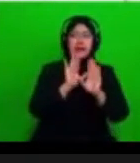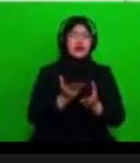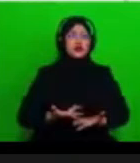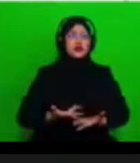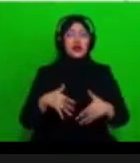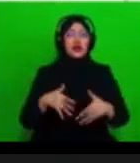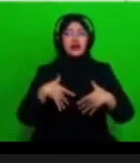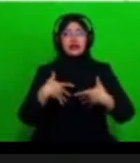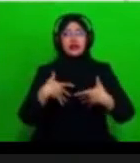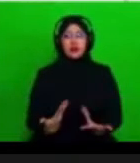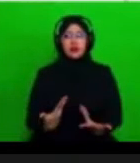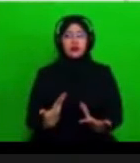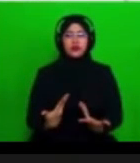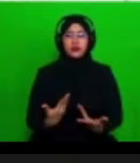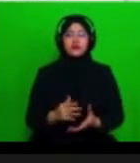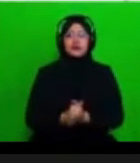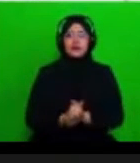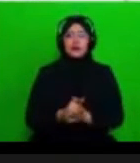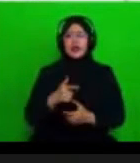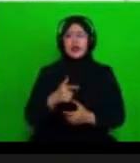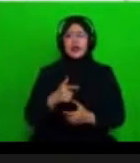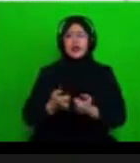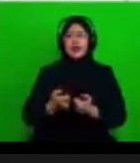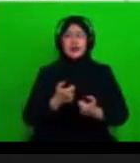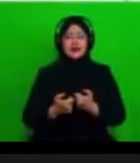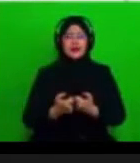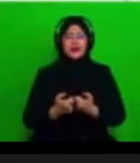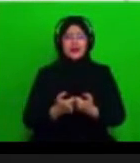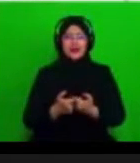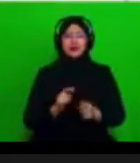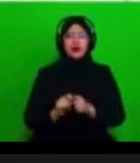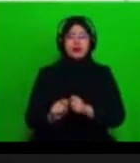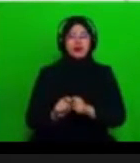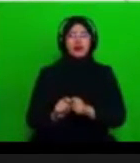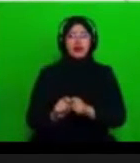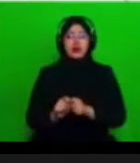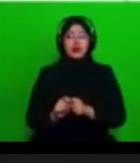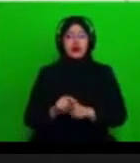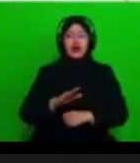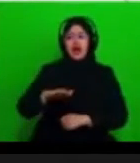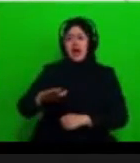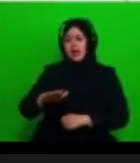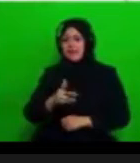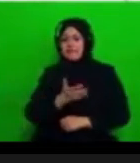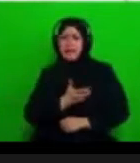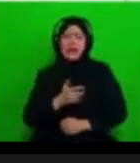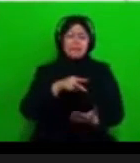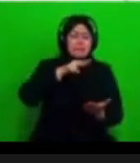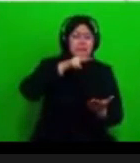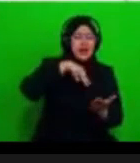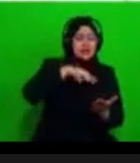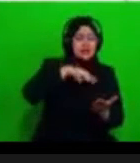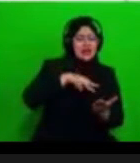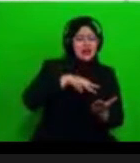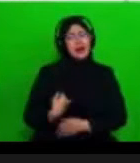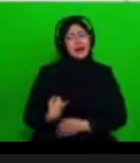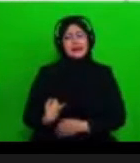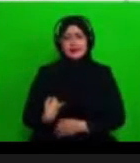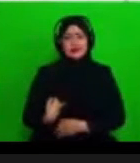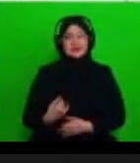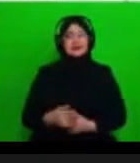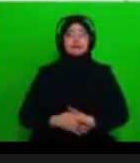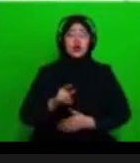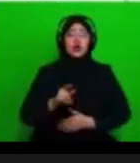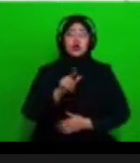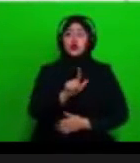medsos atau fenomena gadget yang membuat animo membaca anak ini menjadi catatan